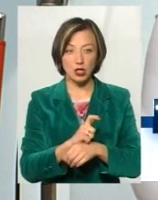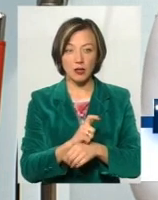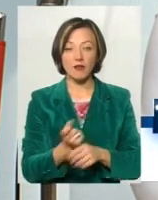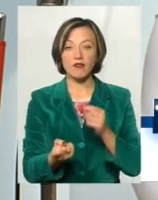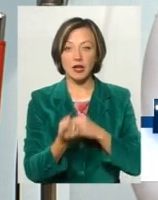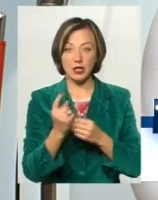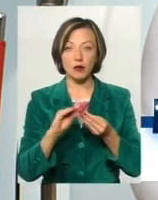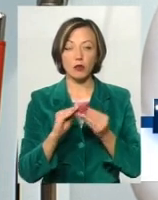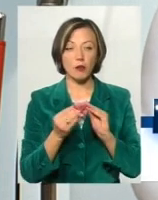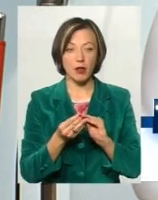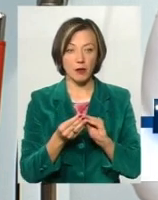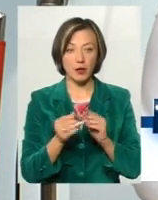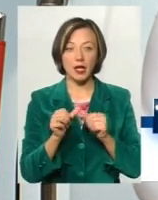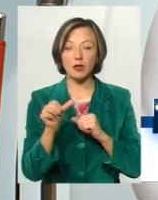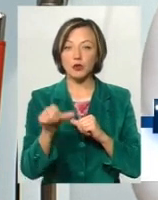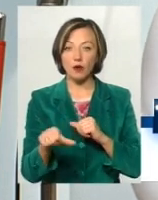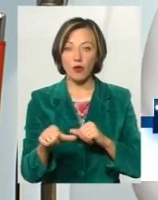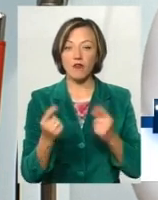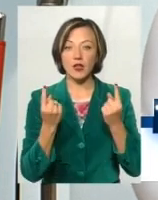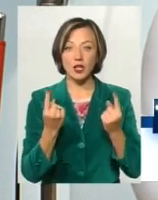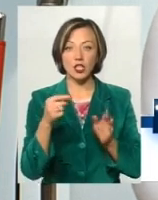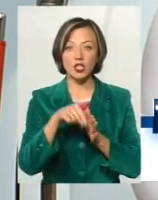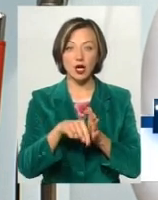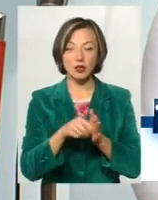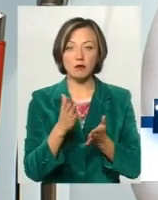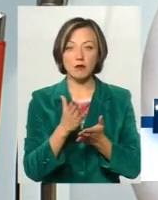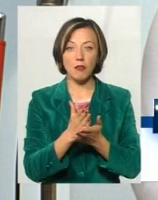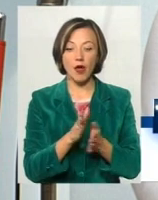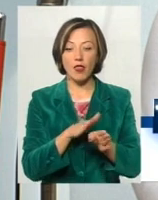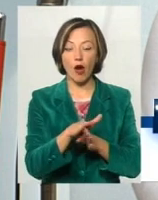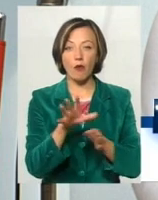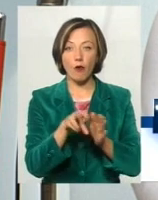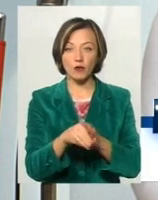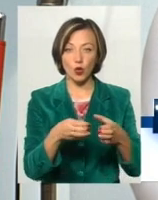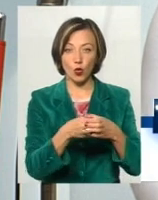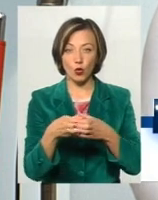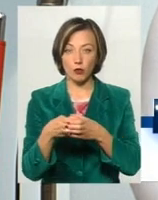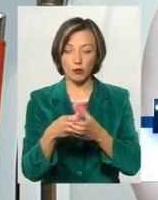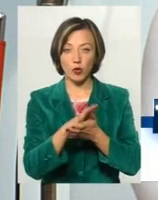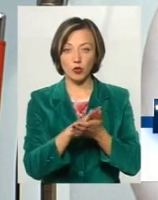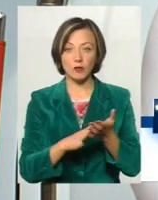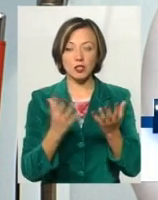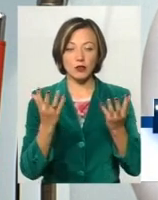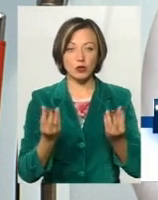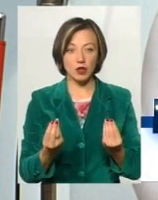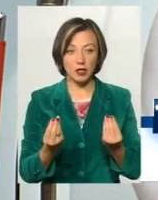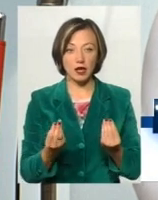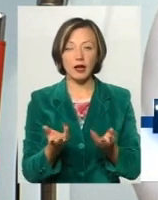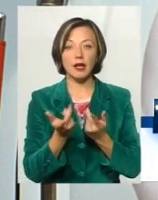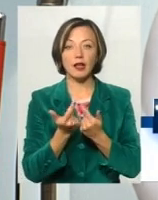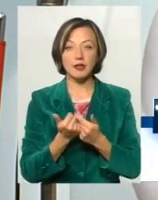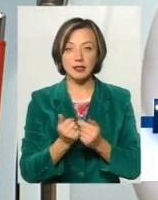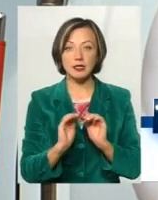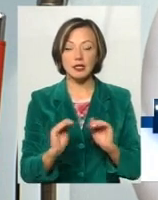виникли проблеми. Крім того, дуже велике значення мають наповнюваність груп продовженого дня. Яка кількість